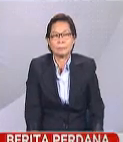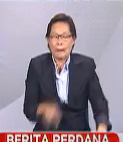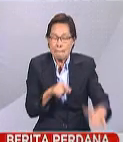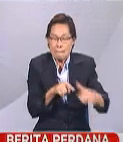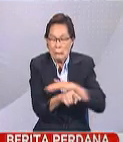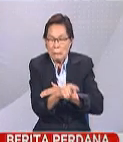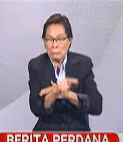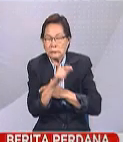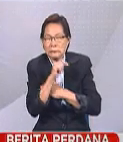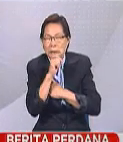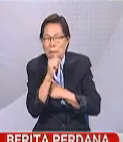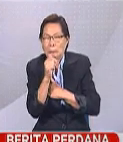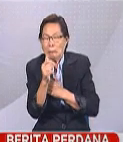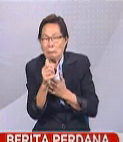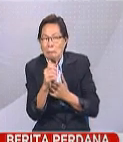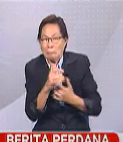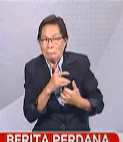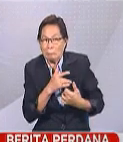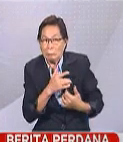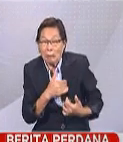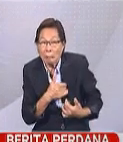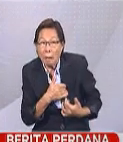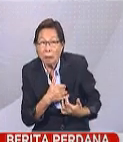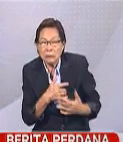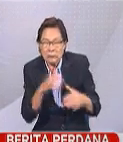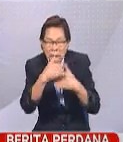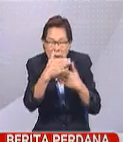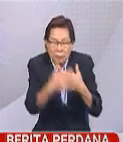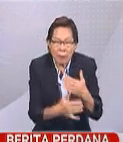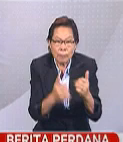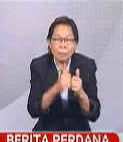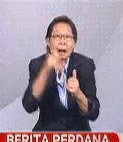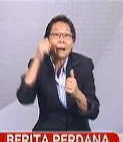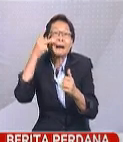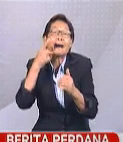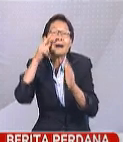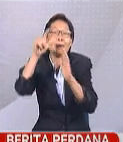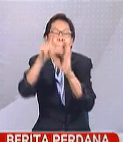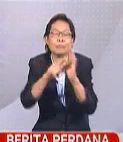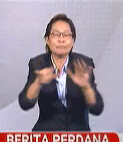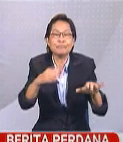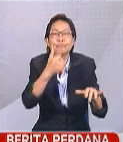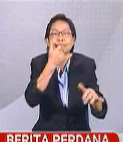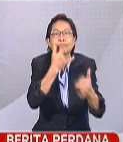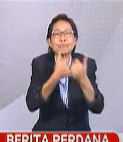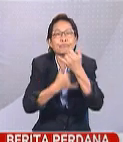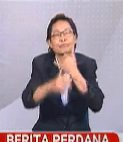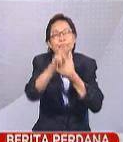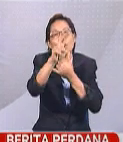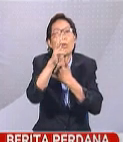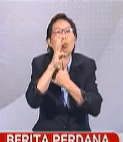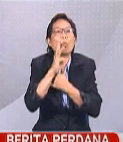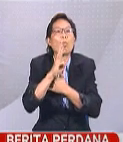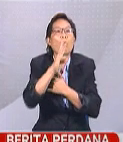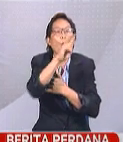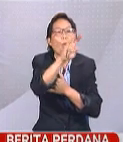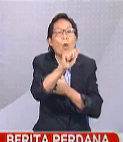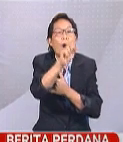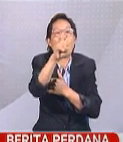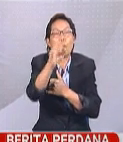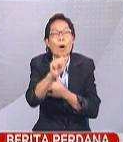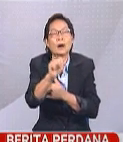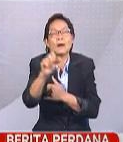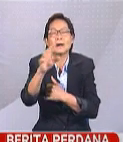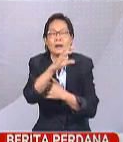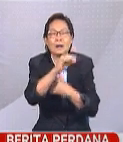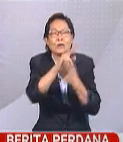membunuh tanpa niat dan menyamun serta mencederakan mangsa bersama kakak ipar. Itu kesalahan yang dilakukan dua wanita, Wawa 22 tahun dan